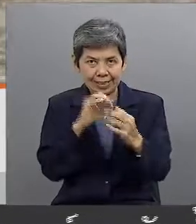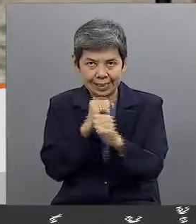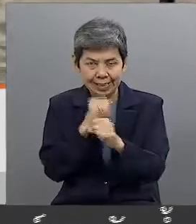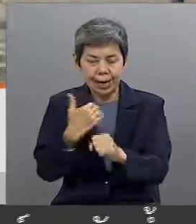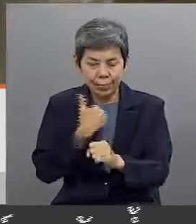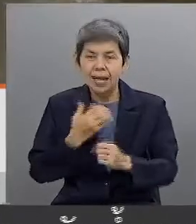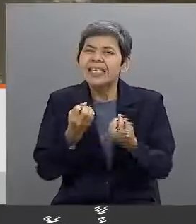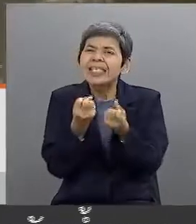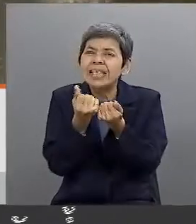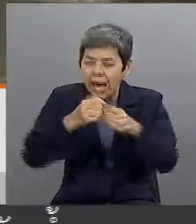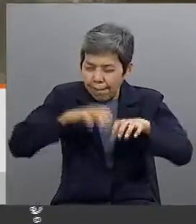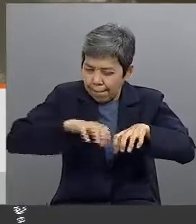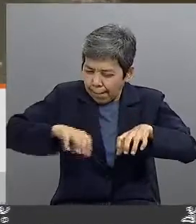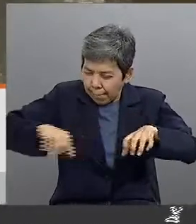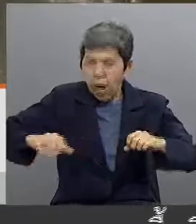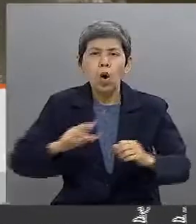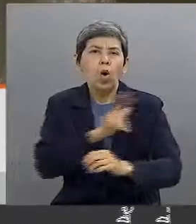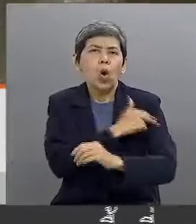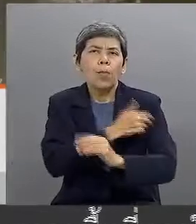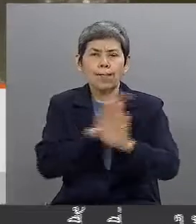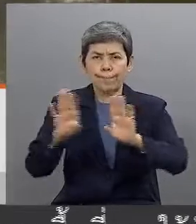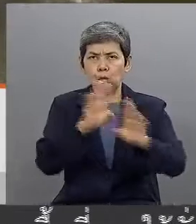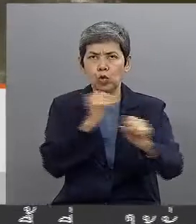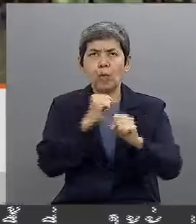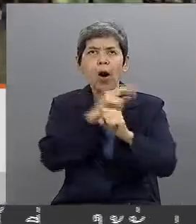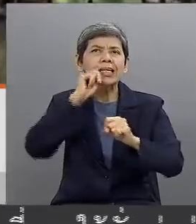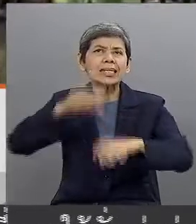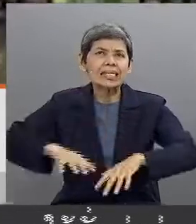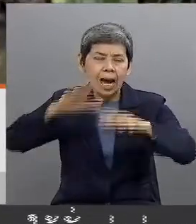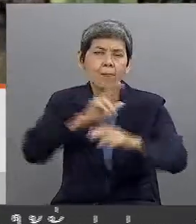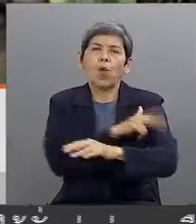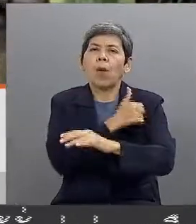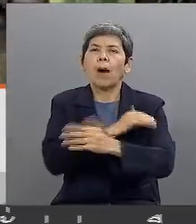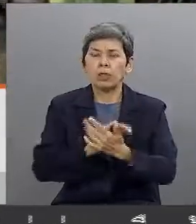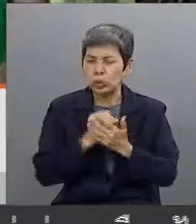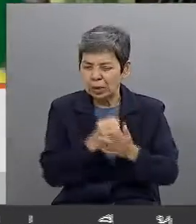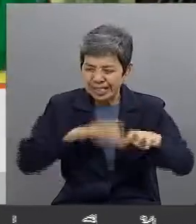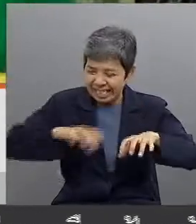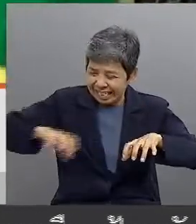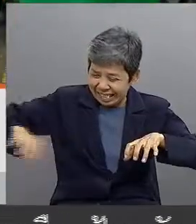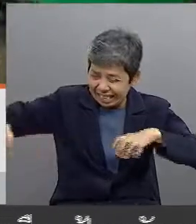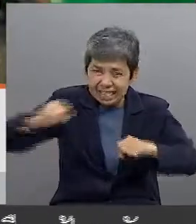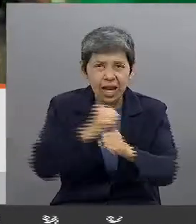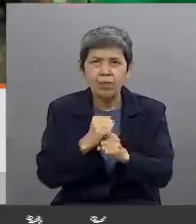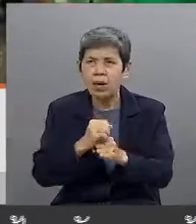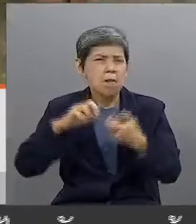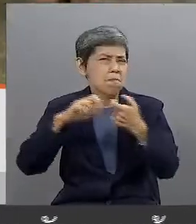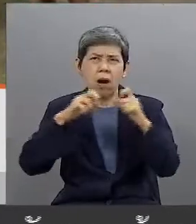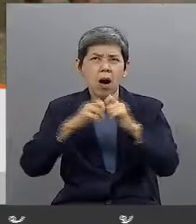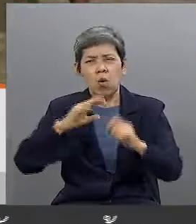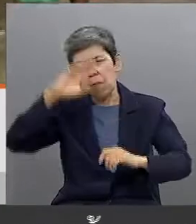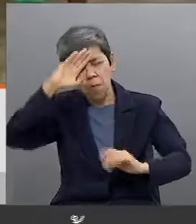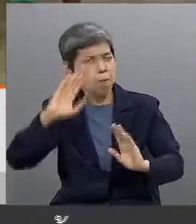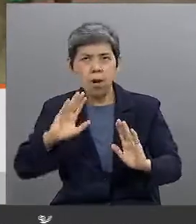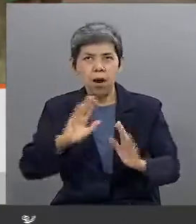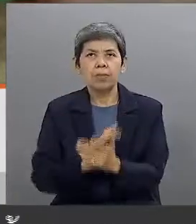ไปปิดประตูหน้าโรงพยาบาลเพื่อป้องกันน้ำเข้าท่วมโรงพยาบาลกันอย่างทุลักทุเลเพื่อไม่ให้ส่งผลกระทบกับผู้ป่วยแต่ว่า